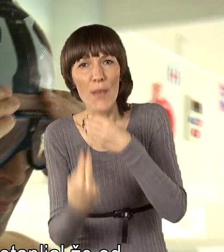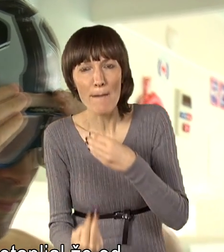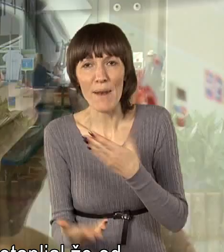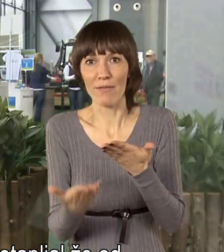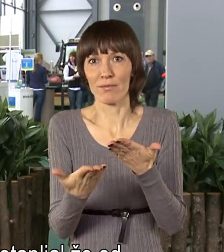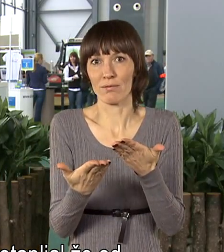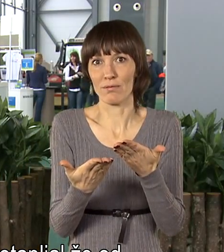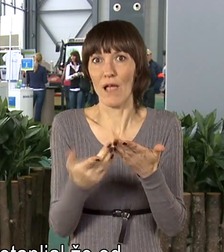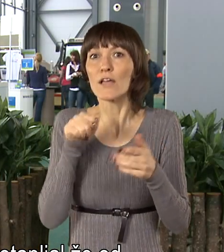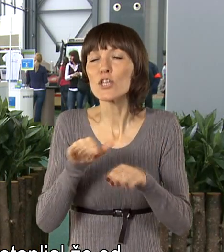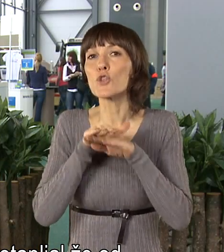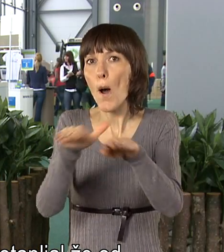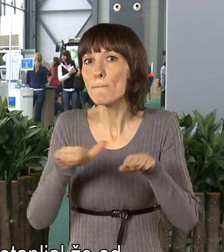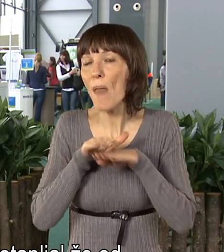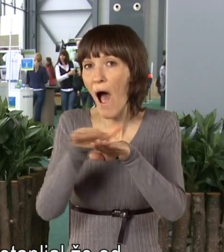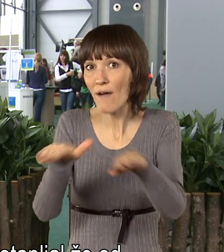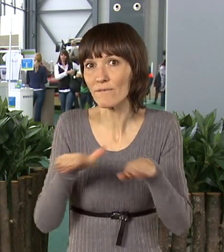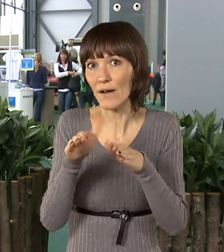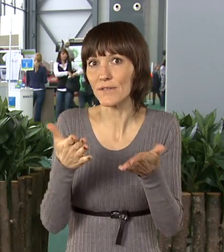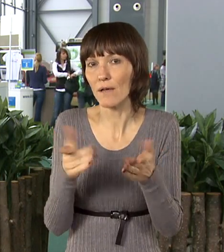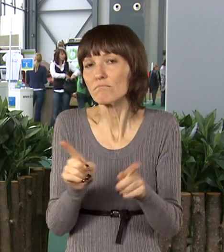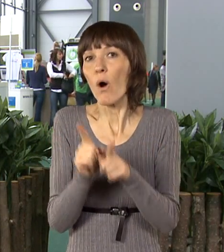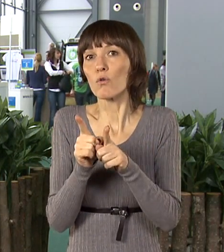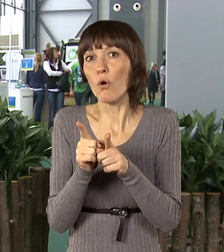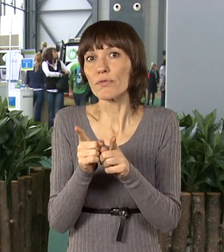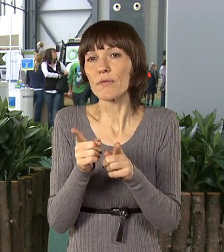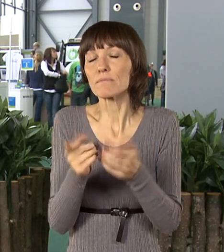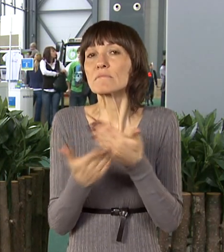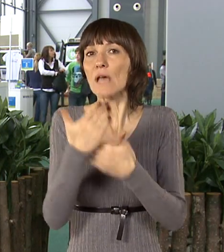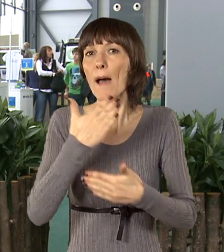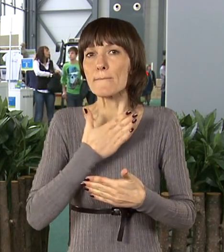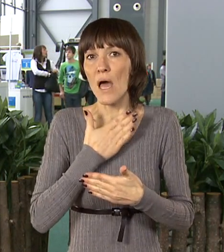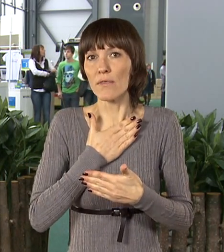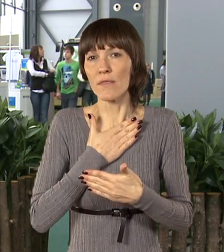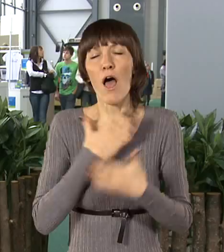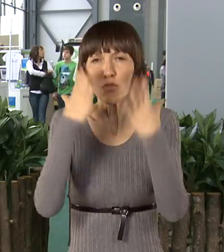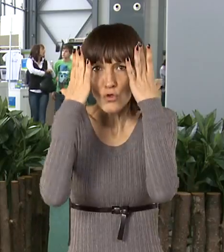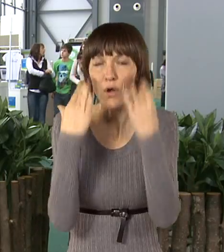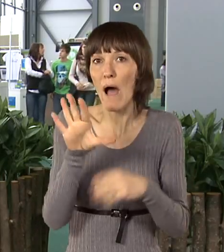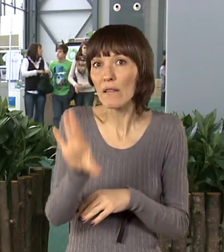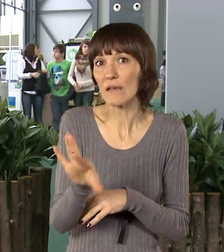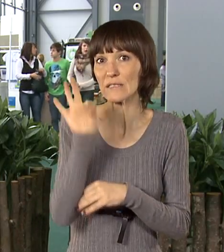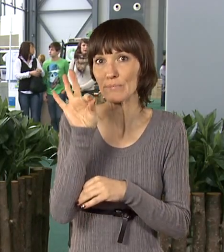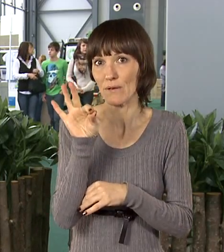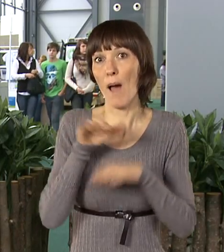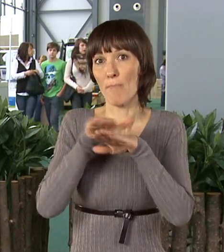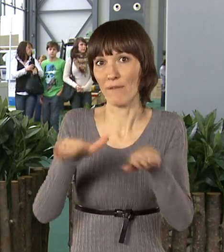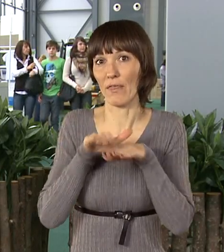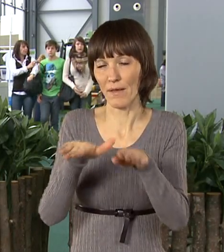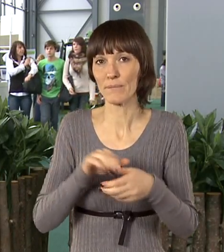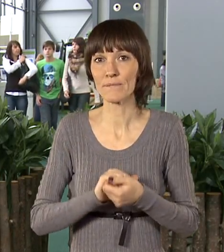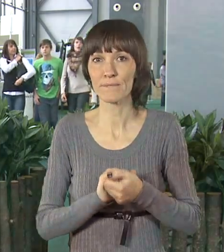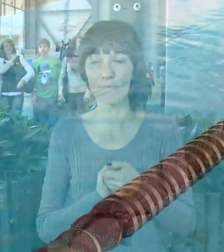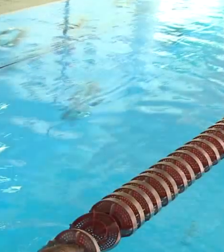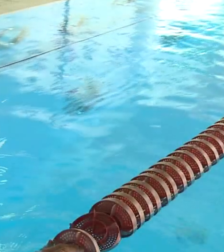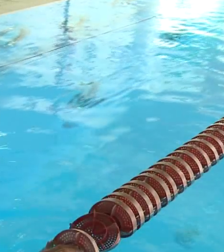malega. Tako da nekako ta plavanje je bila neka taka, za mene vsaj, logična izbira.